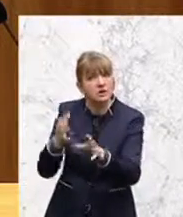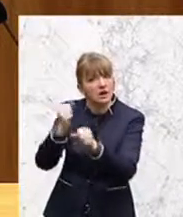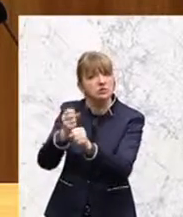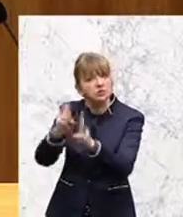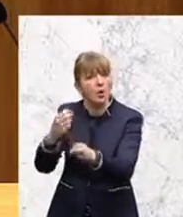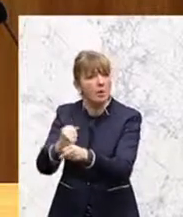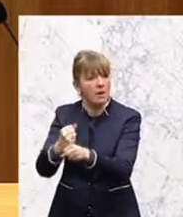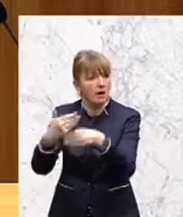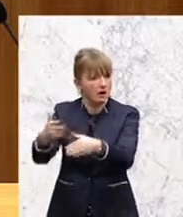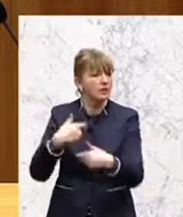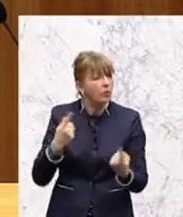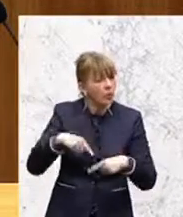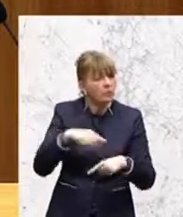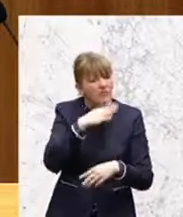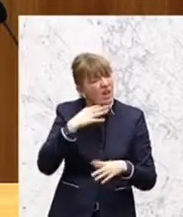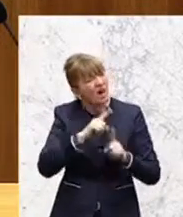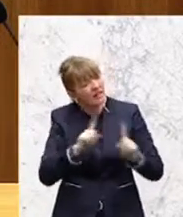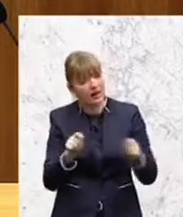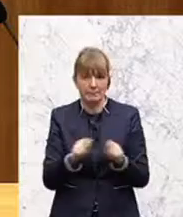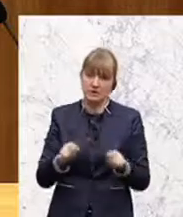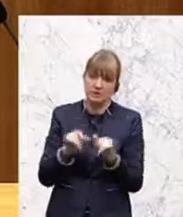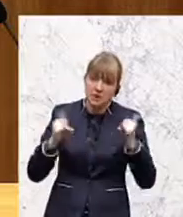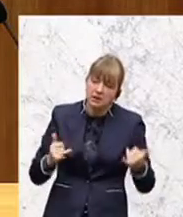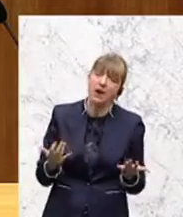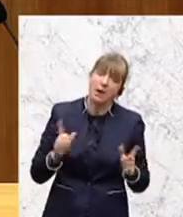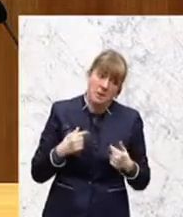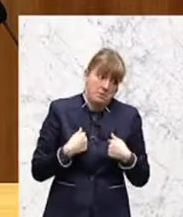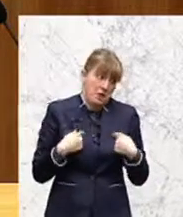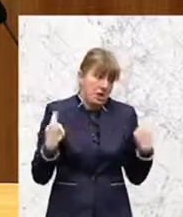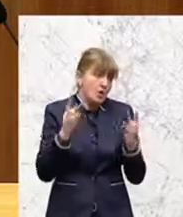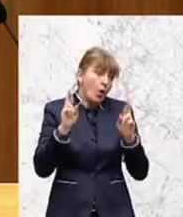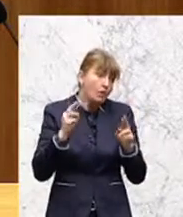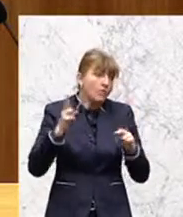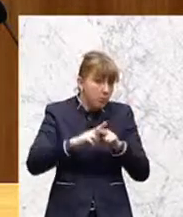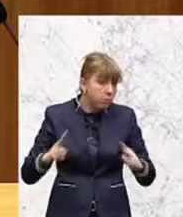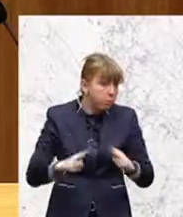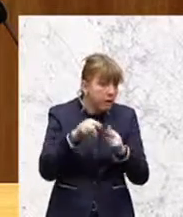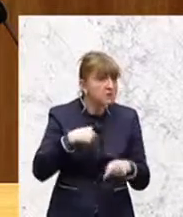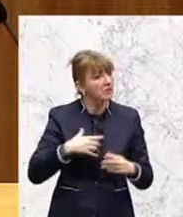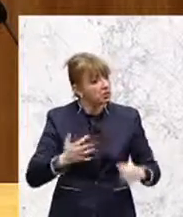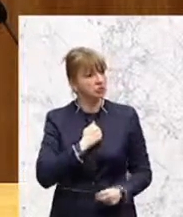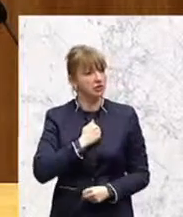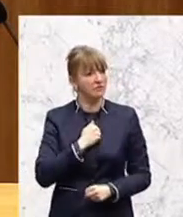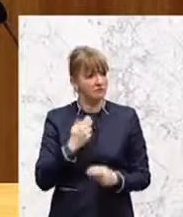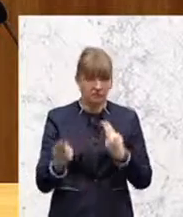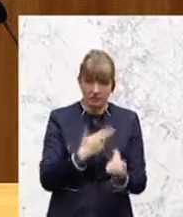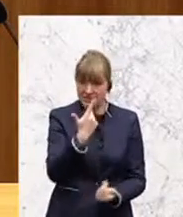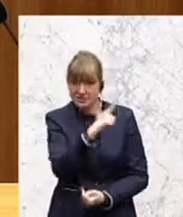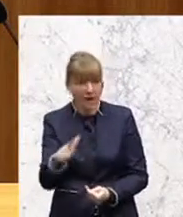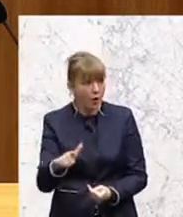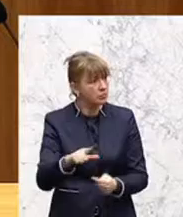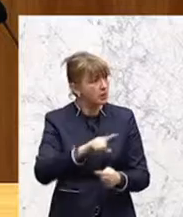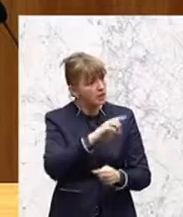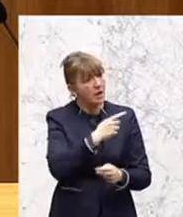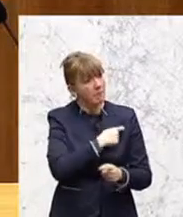das tut. Wir werden noch viele, viele andere Maßnahmen setzen müssen. Meine Hoffnung ist, wenn es in Paris gelungen ist, bei fast 200